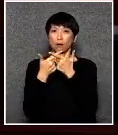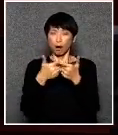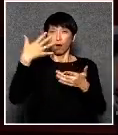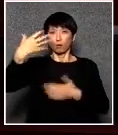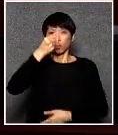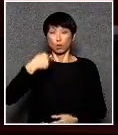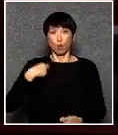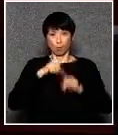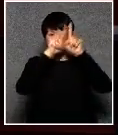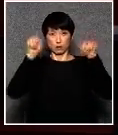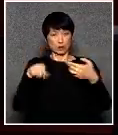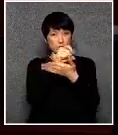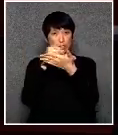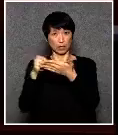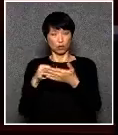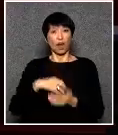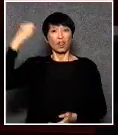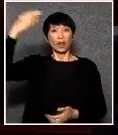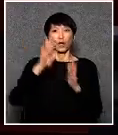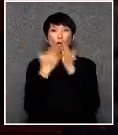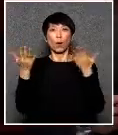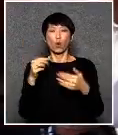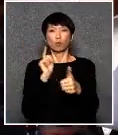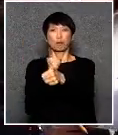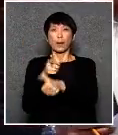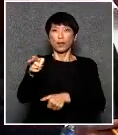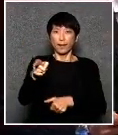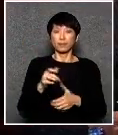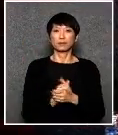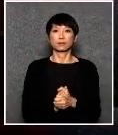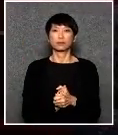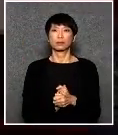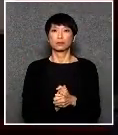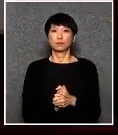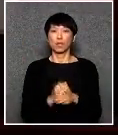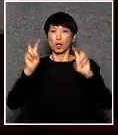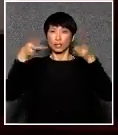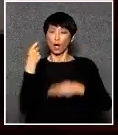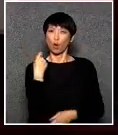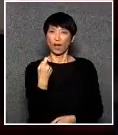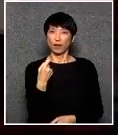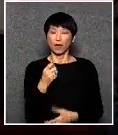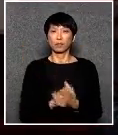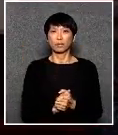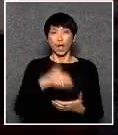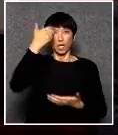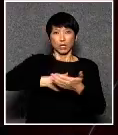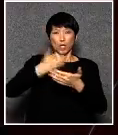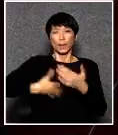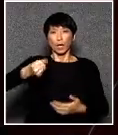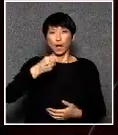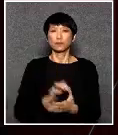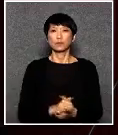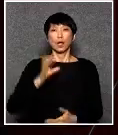日寫咗篇文，你睇下啦，《太陽報》係咪？就係批判你㗎啦，刪嗰個議題好簡單，就係話你削權。 黃毓民議